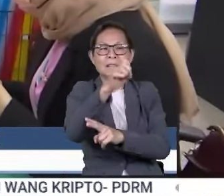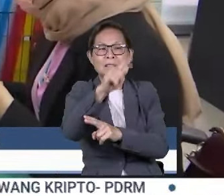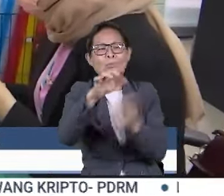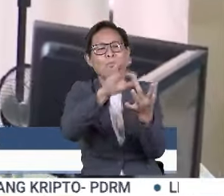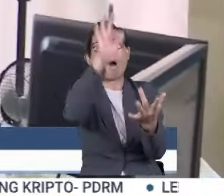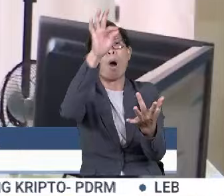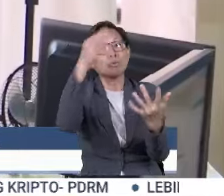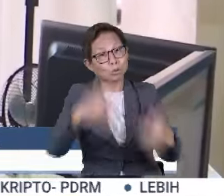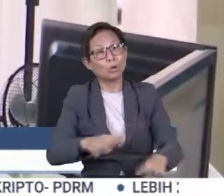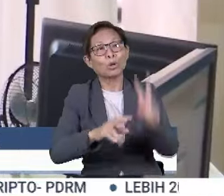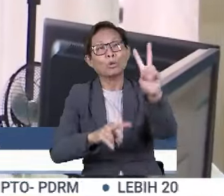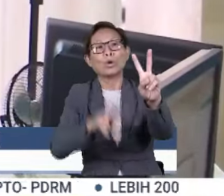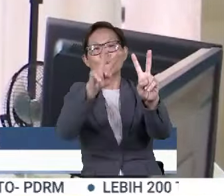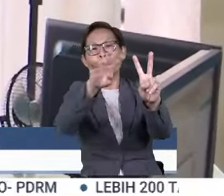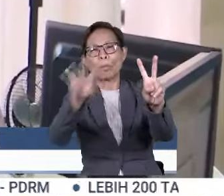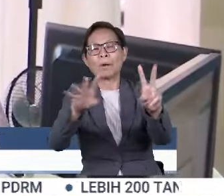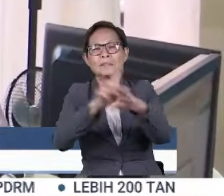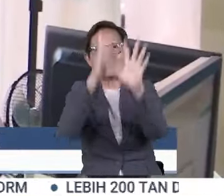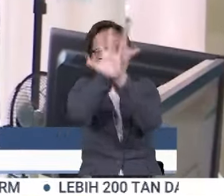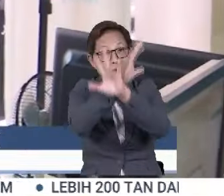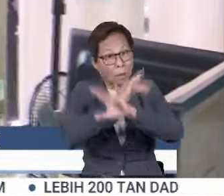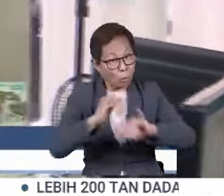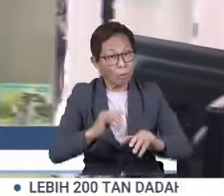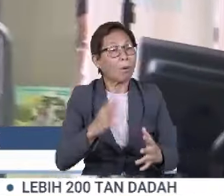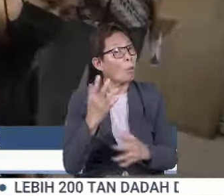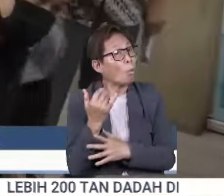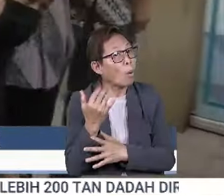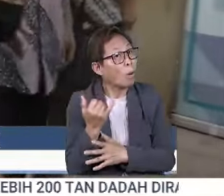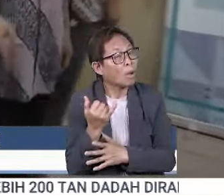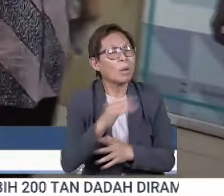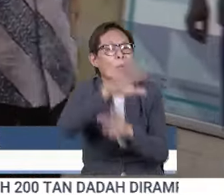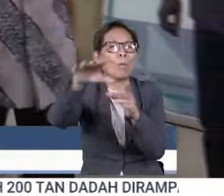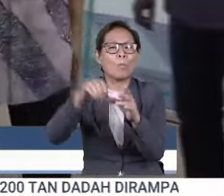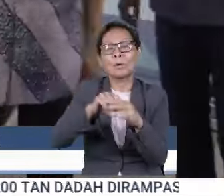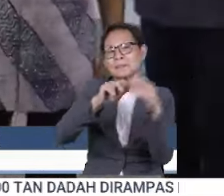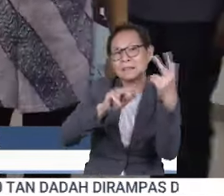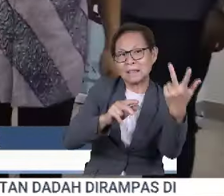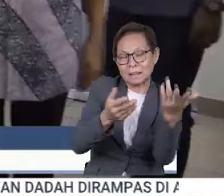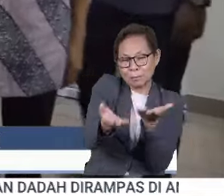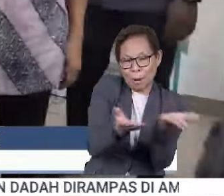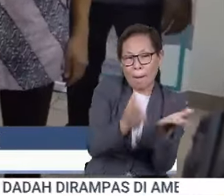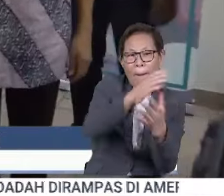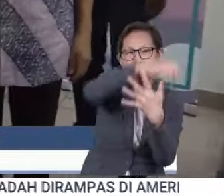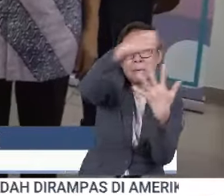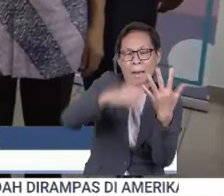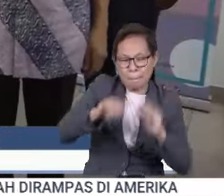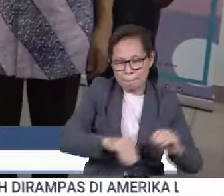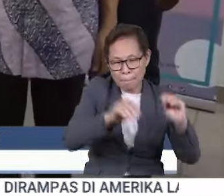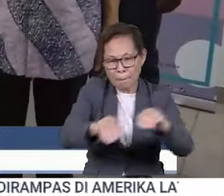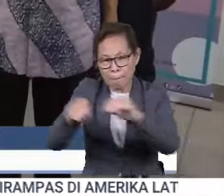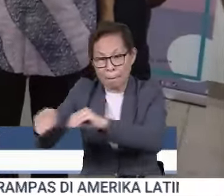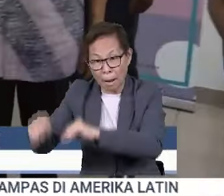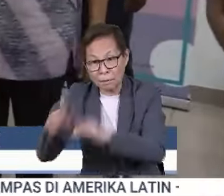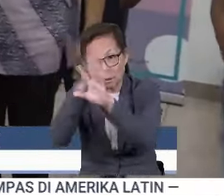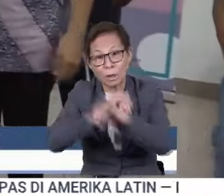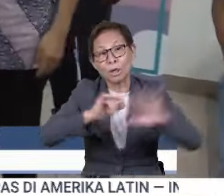dilantik termasuk 224 di Sarawak. Usaha ini katanya turut merangkumi 3 unit perkhidmatan BSN bergerak di Sarawak di